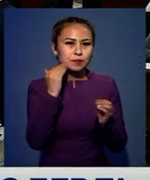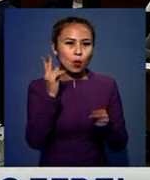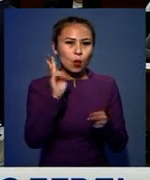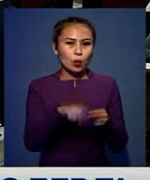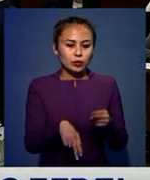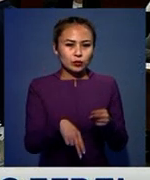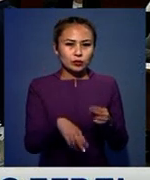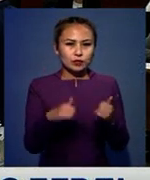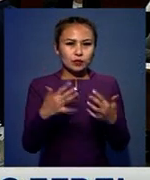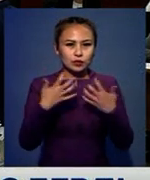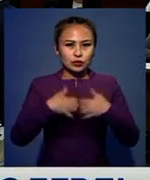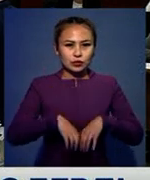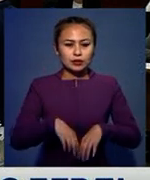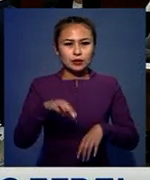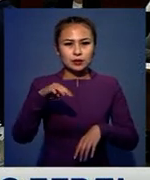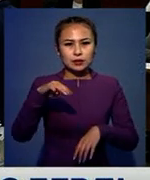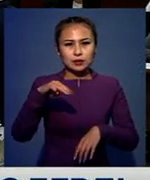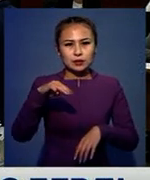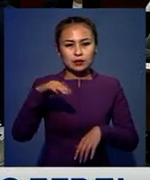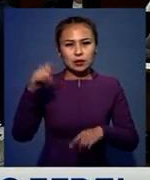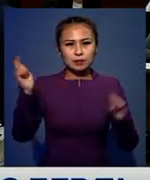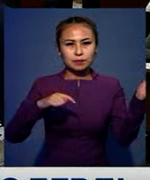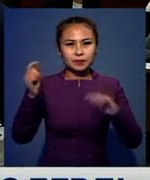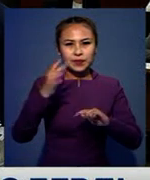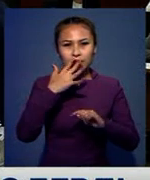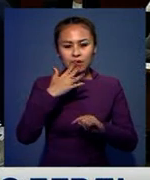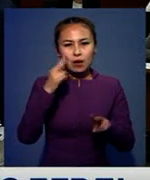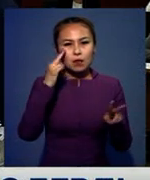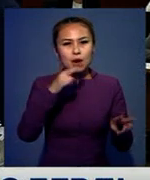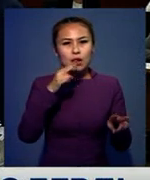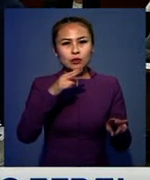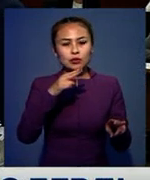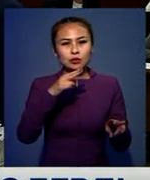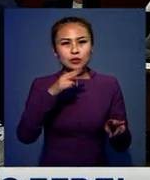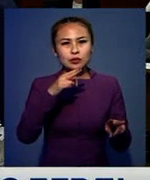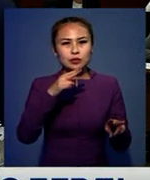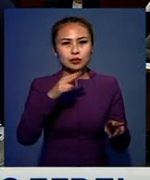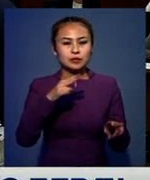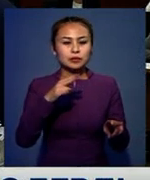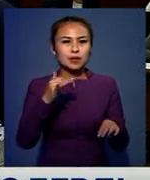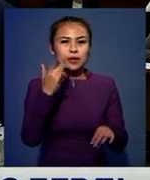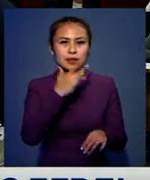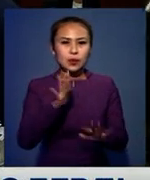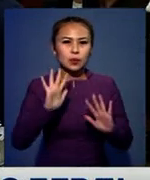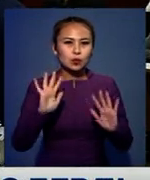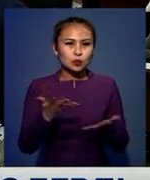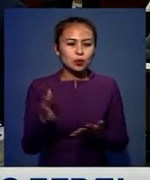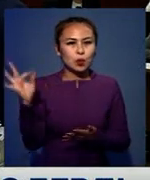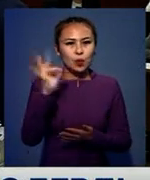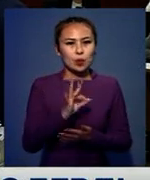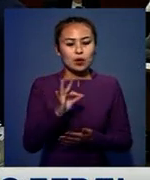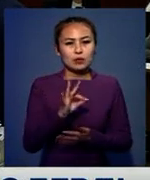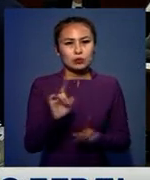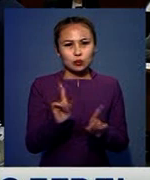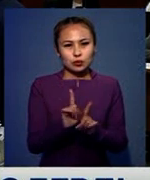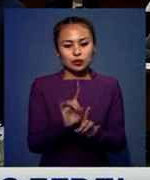аяқталғанына. Елімізге келген ТМД елдерінің байқаушылары жалпы біздегі саяси науқанның өтуі барысын жақсы бағалап